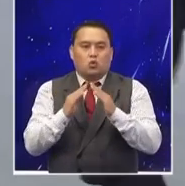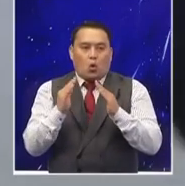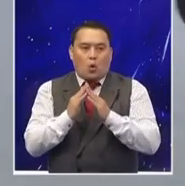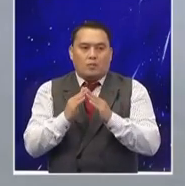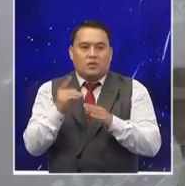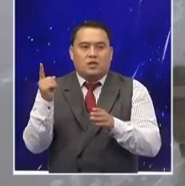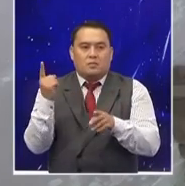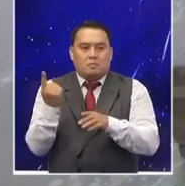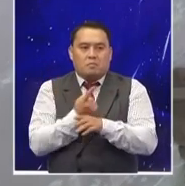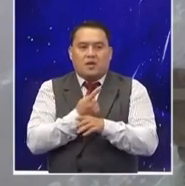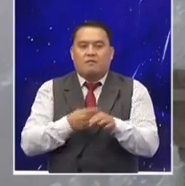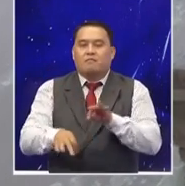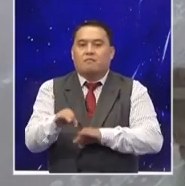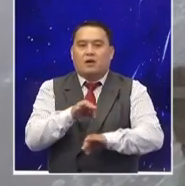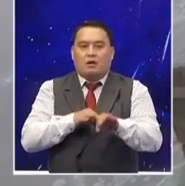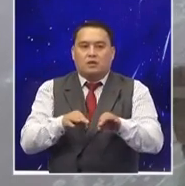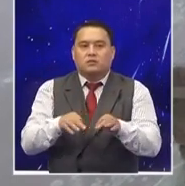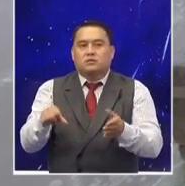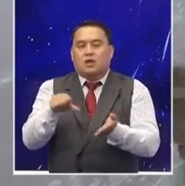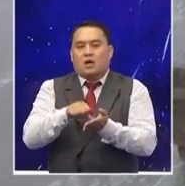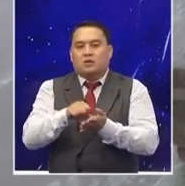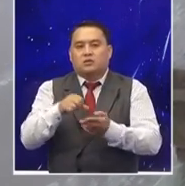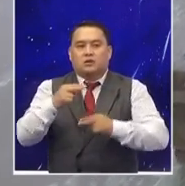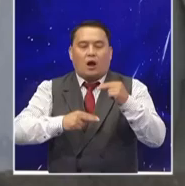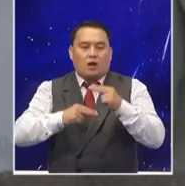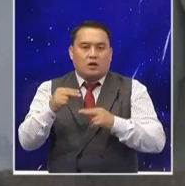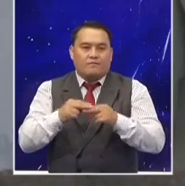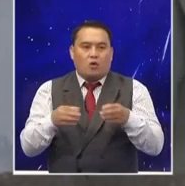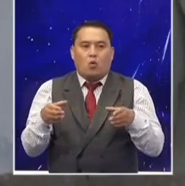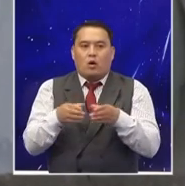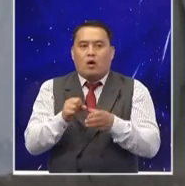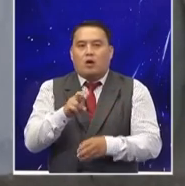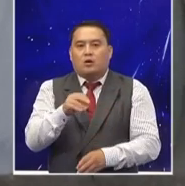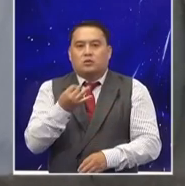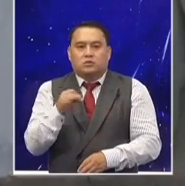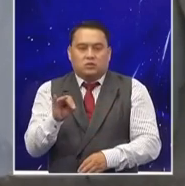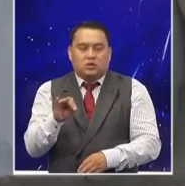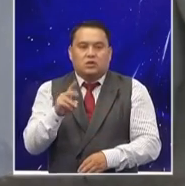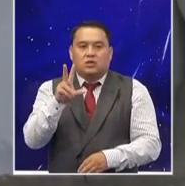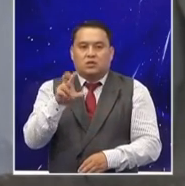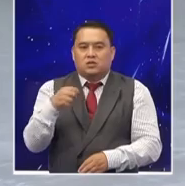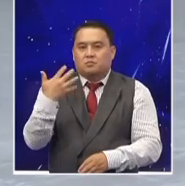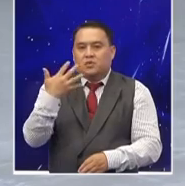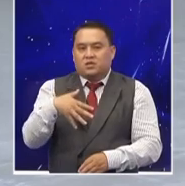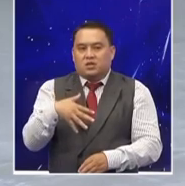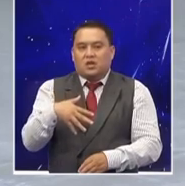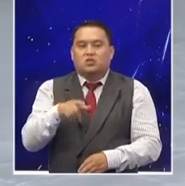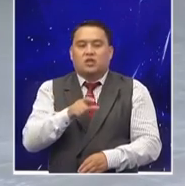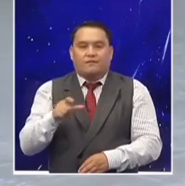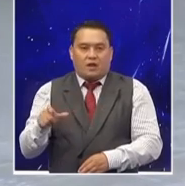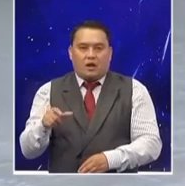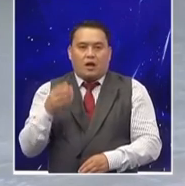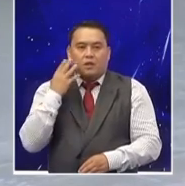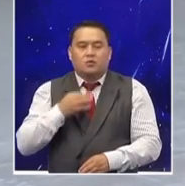не первый проект фонд выступил заказчиком строительства мечети в поселке агши на 350 человек и в городе миллионнике